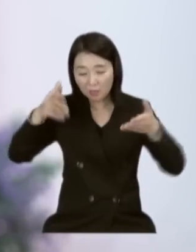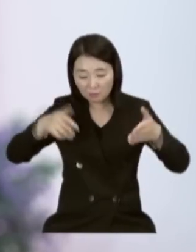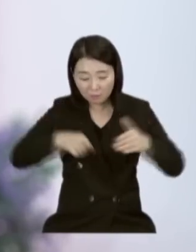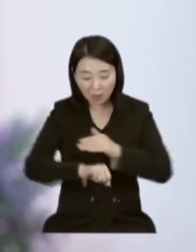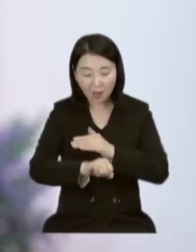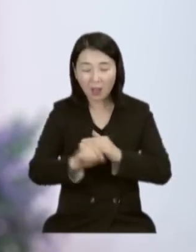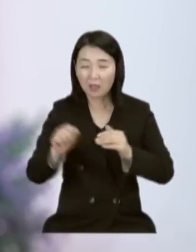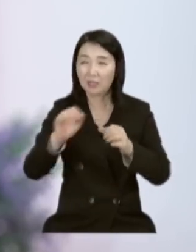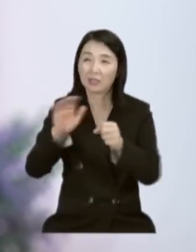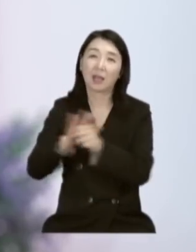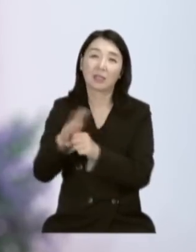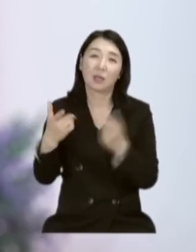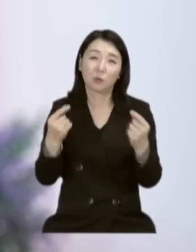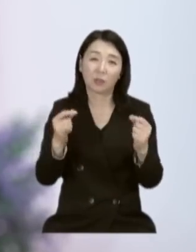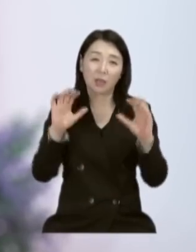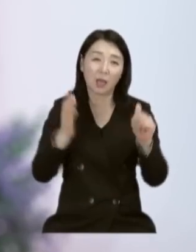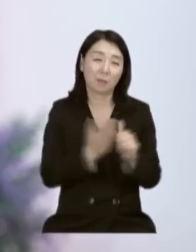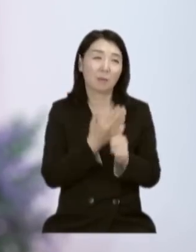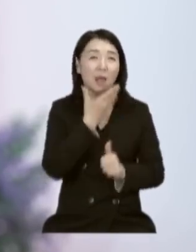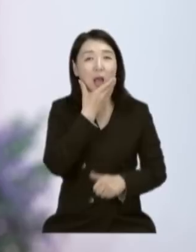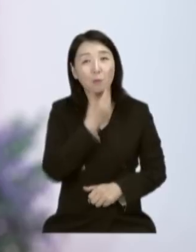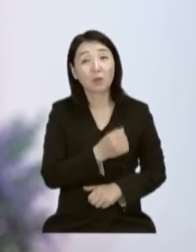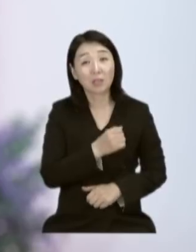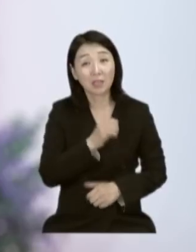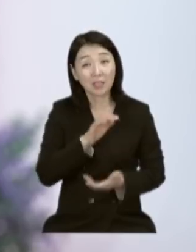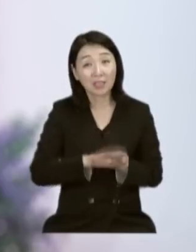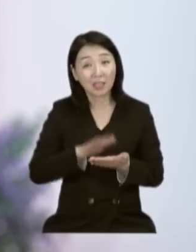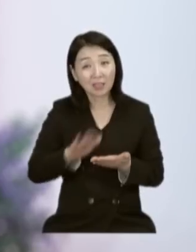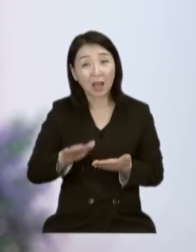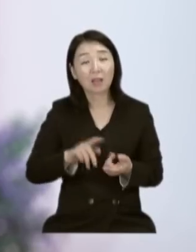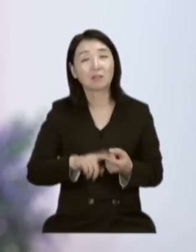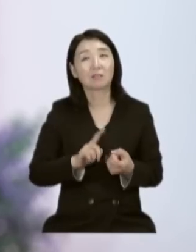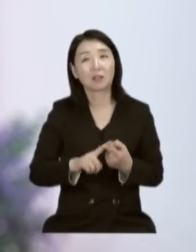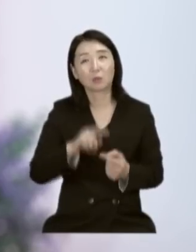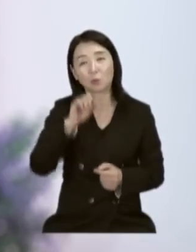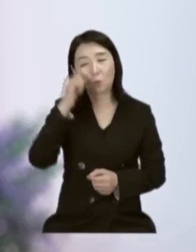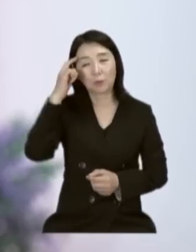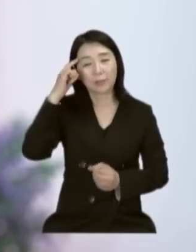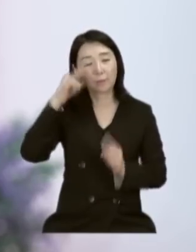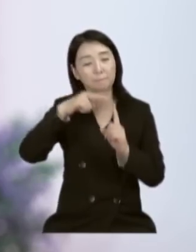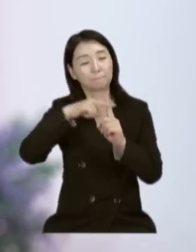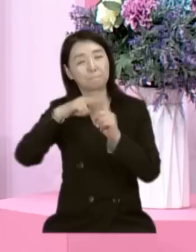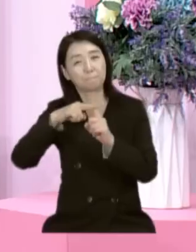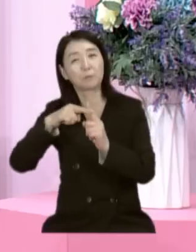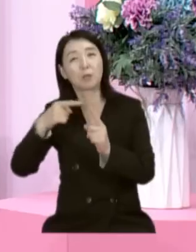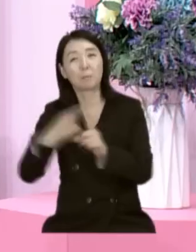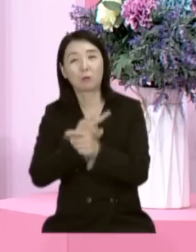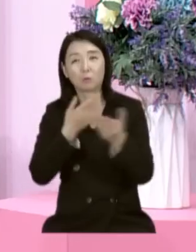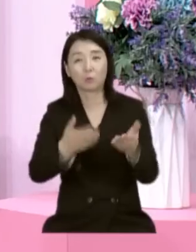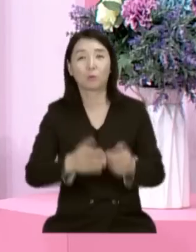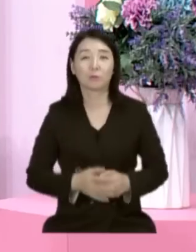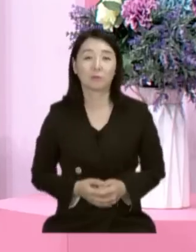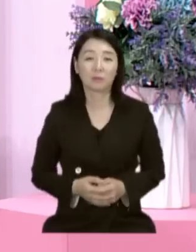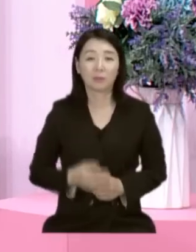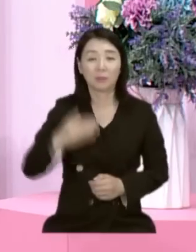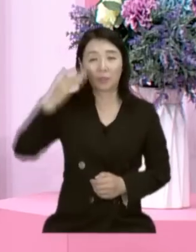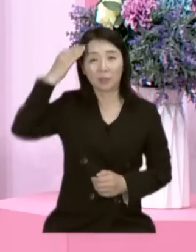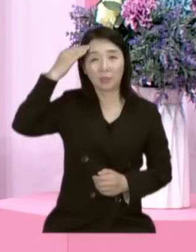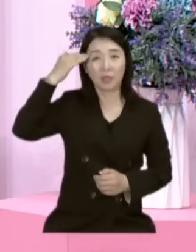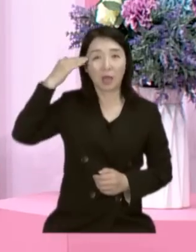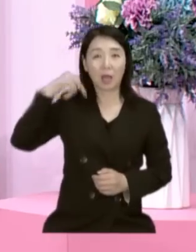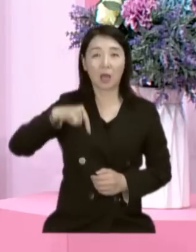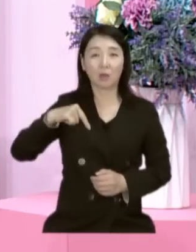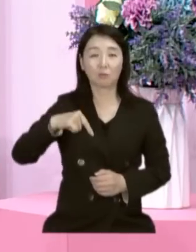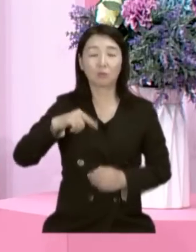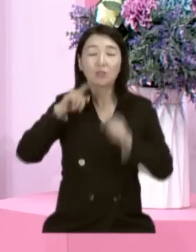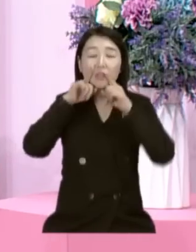애국이고 육아가 행복이다. 이런 것들을 좋은 생각으로 리마인드 시켜주고 한국이